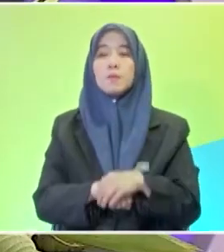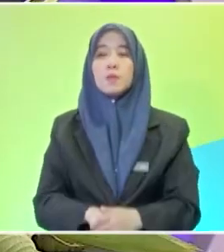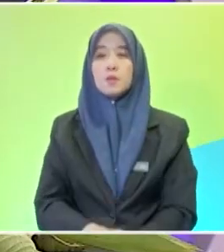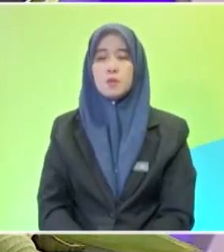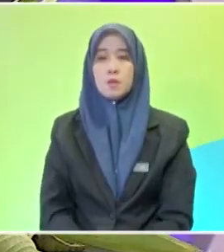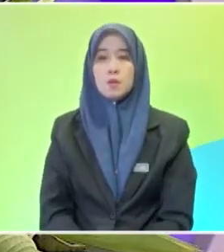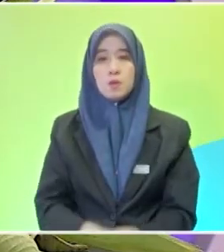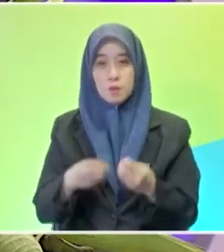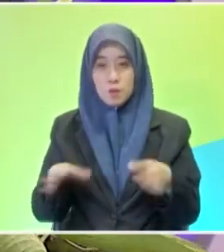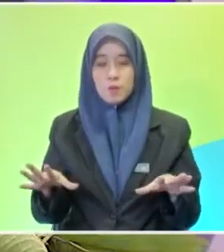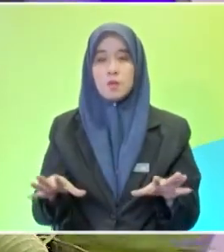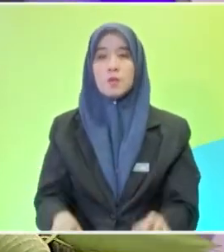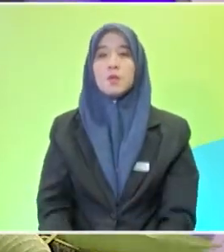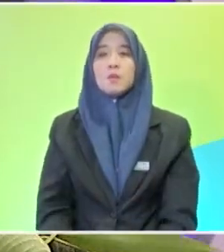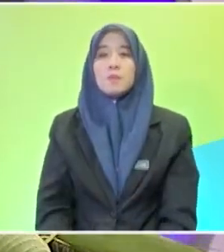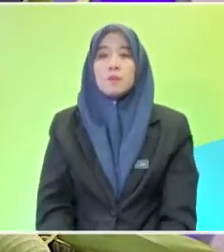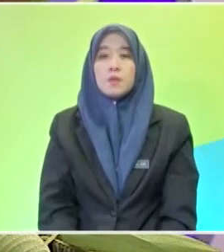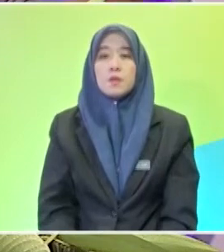sudah habis